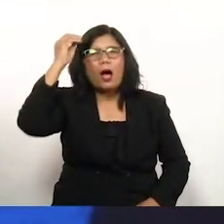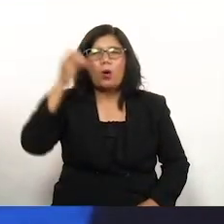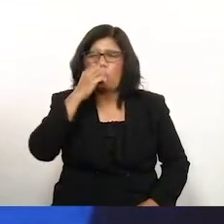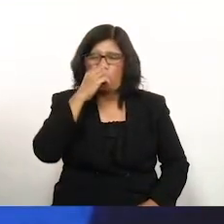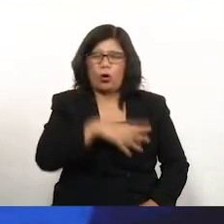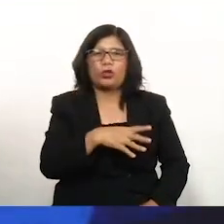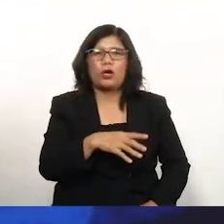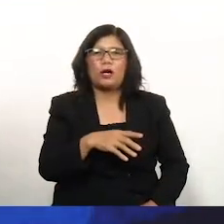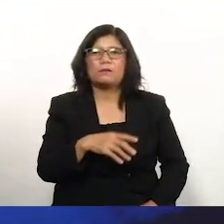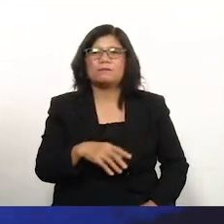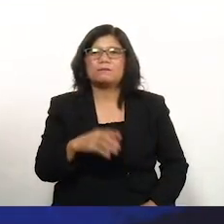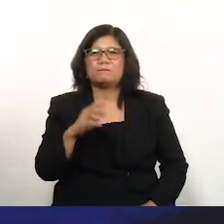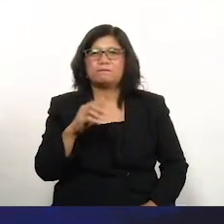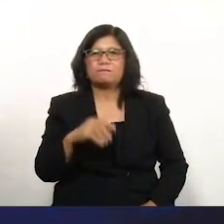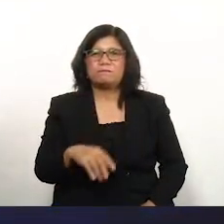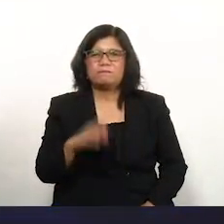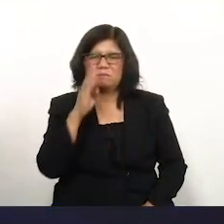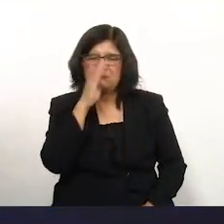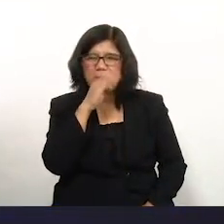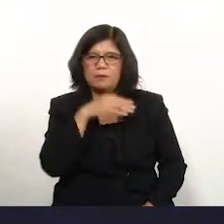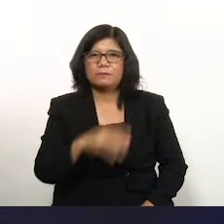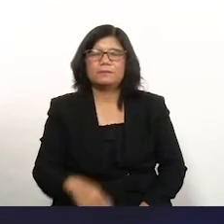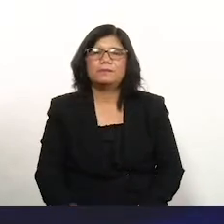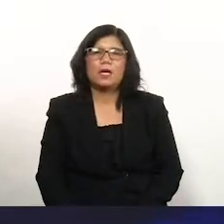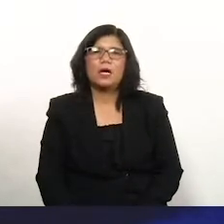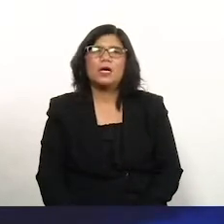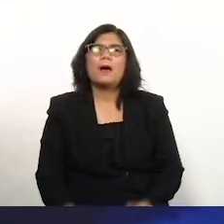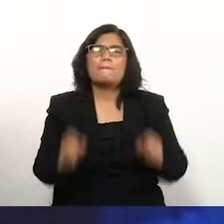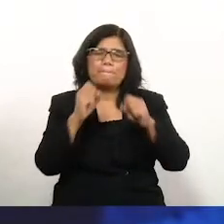Hai tapi berkat itu janji Tuhan buat setiap kita